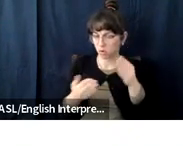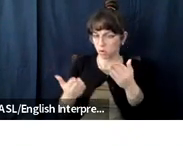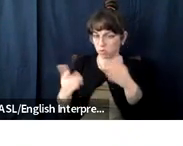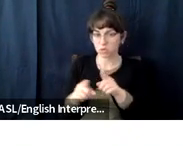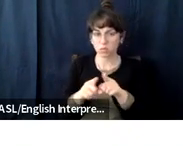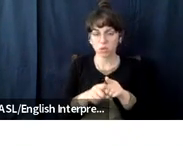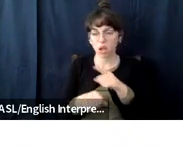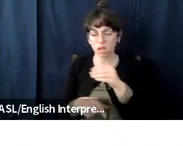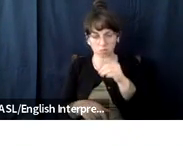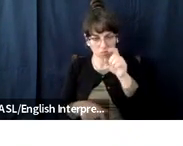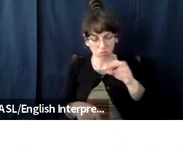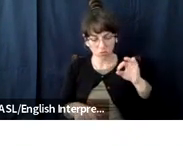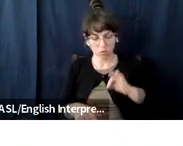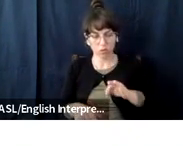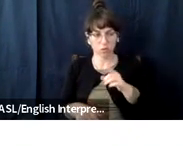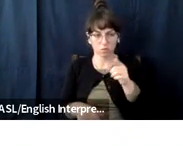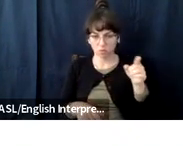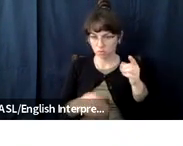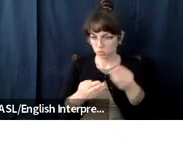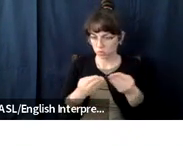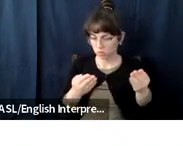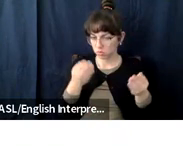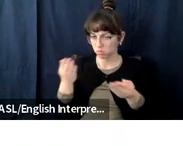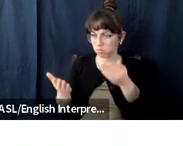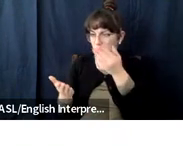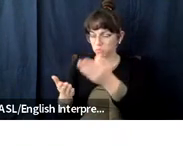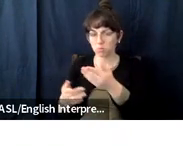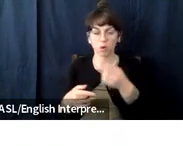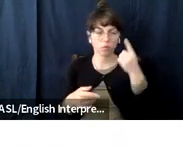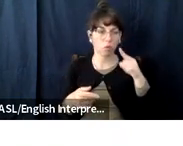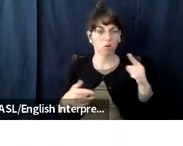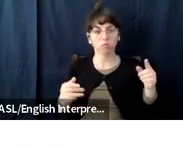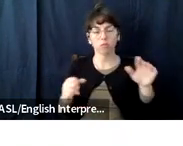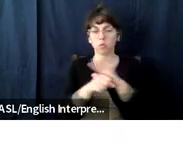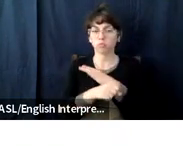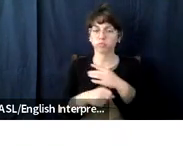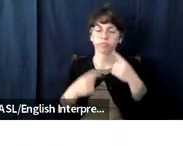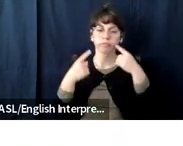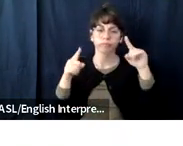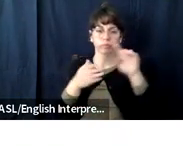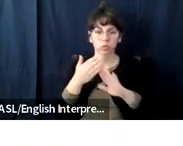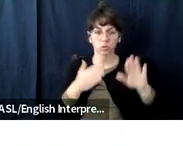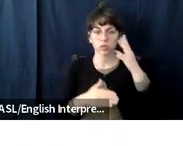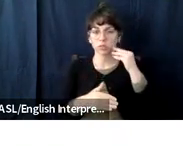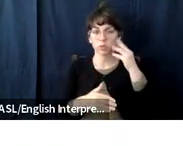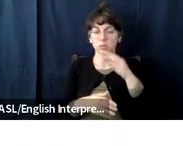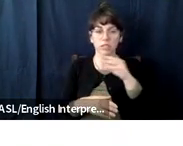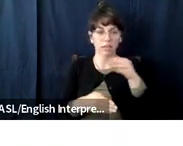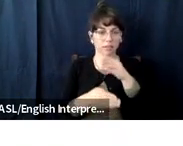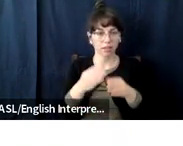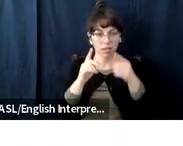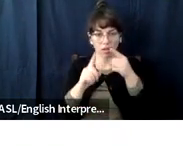those resources to be to get that college experience. And then ultimately the end goal is to, you know, obtain